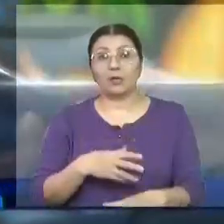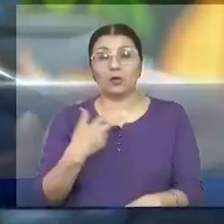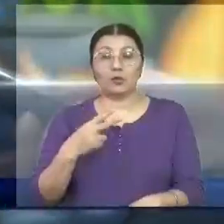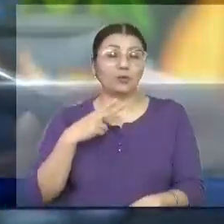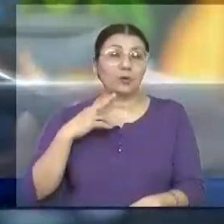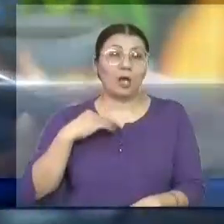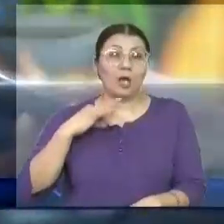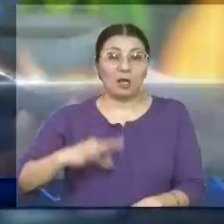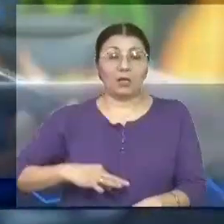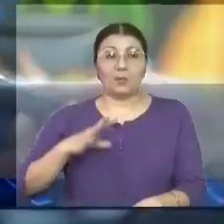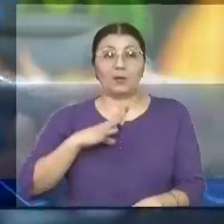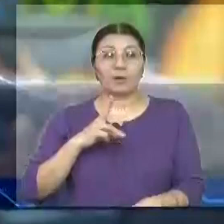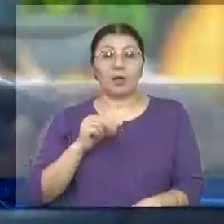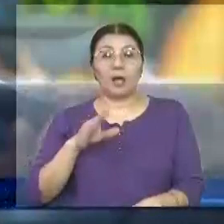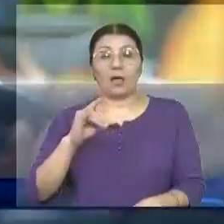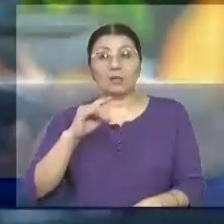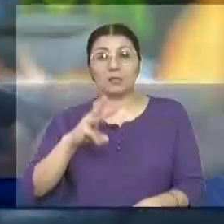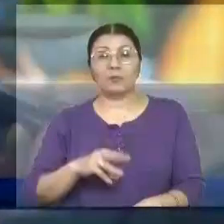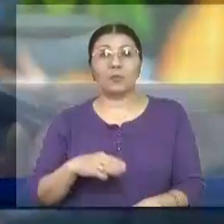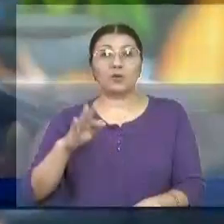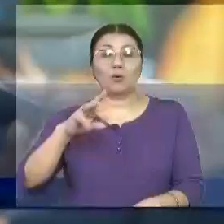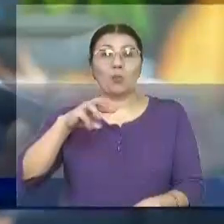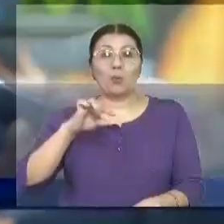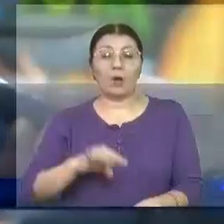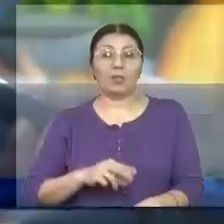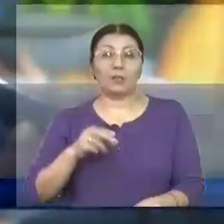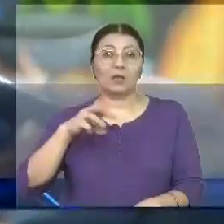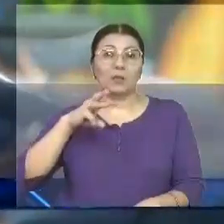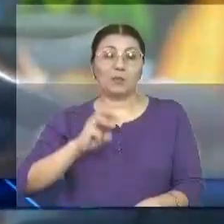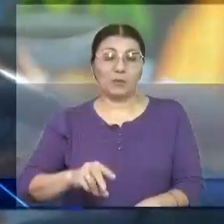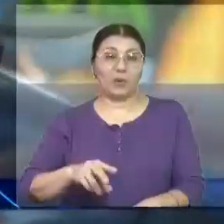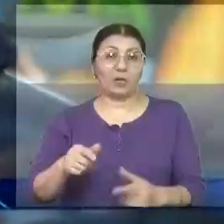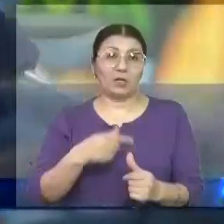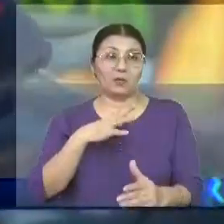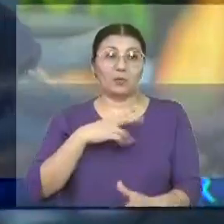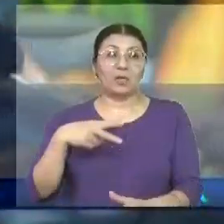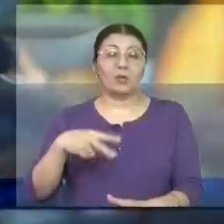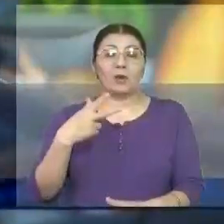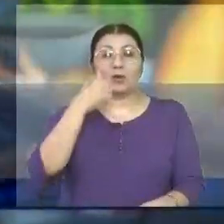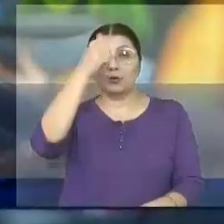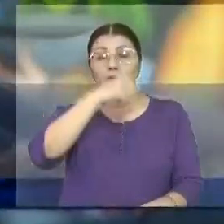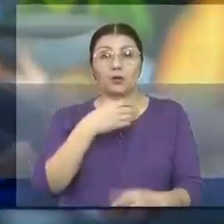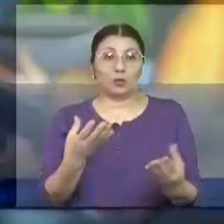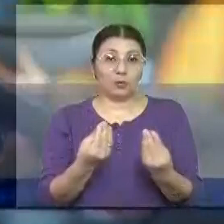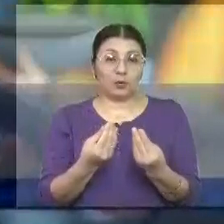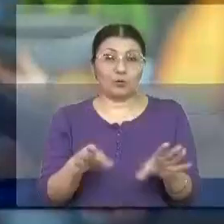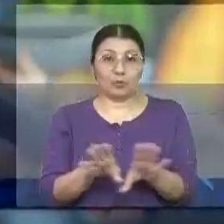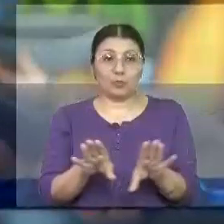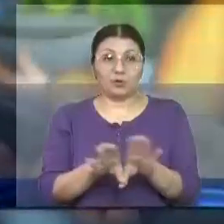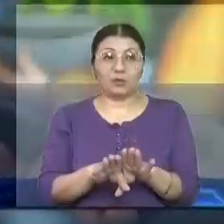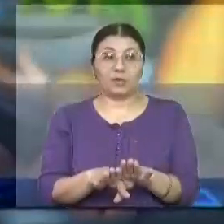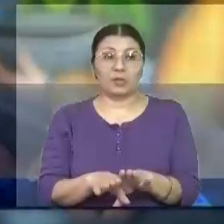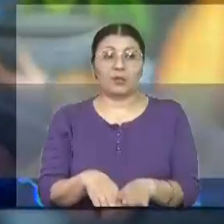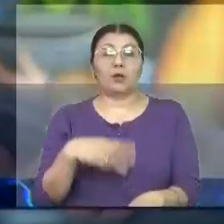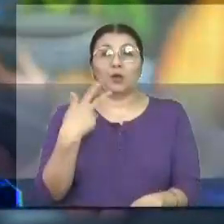бала келді. Қасым Жомарт Кемел деген үш ер батыр келді. 23 жылы дүниеге тағы